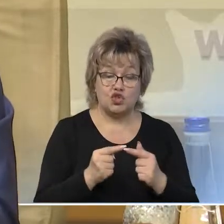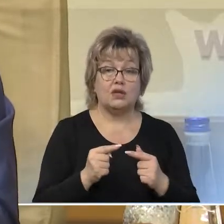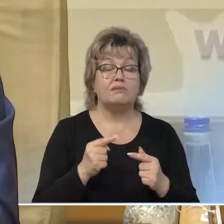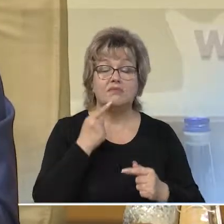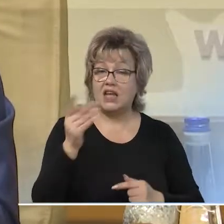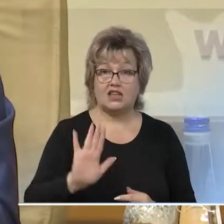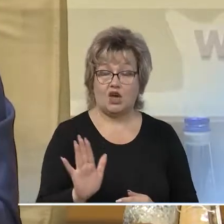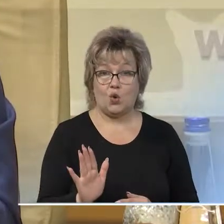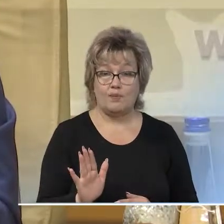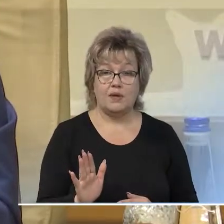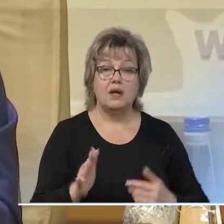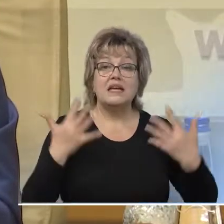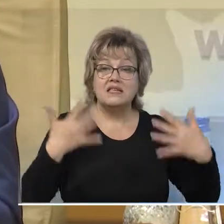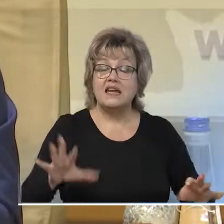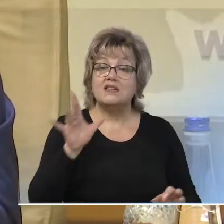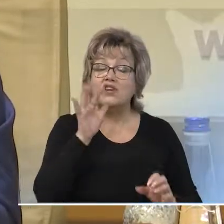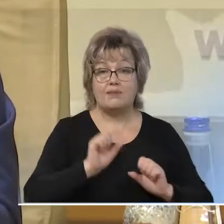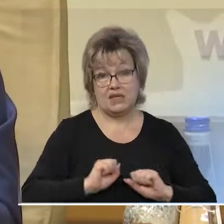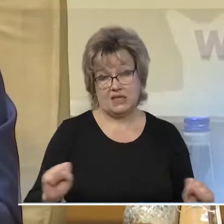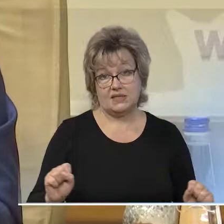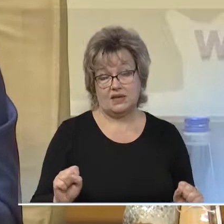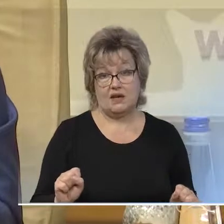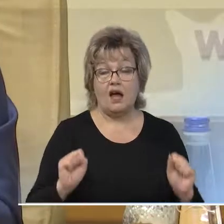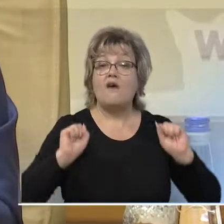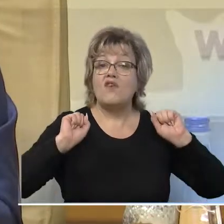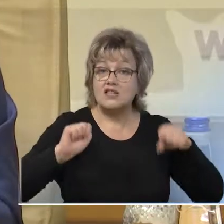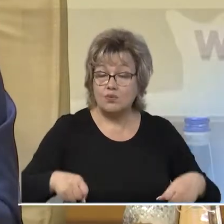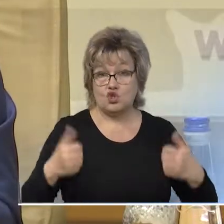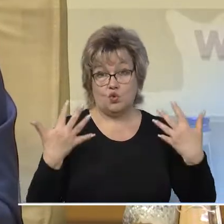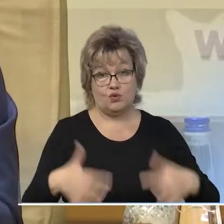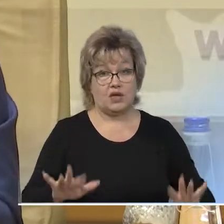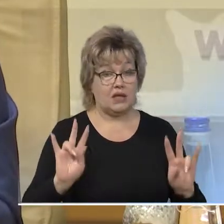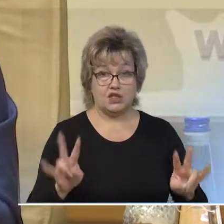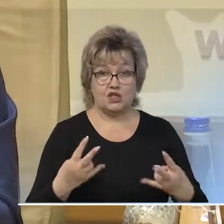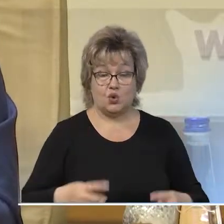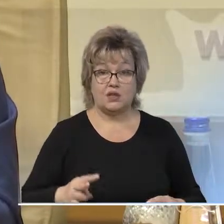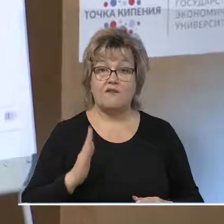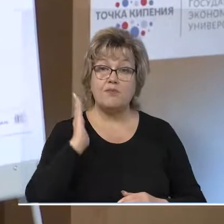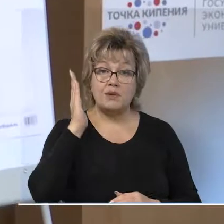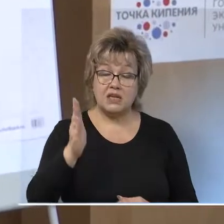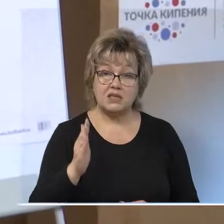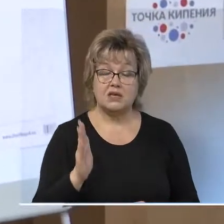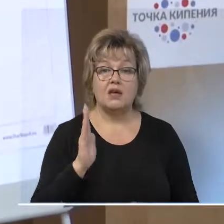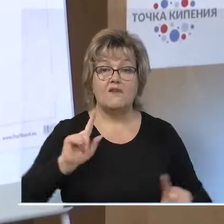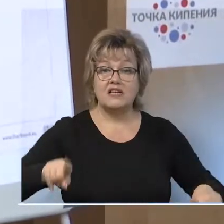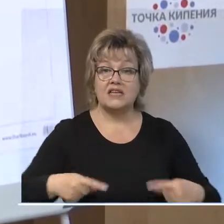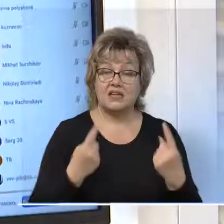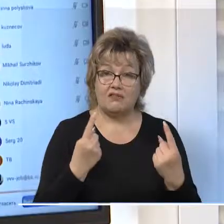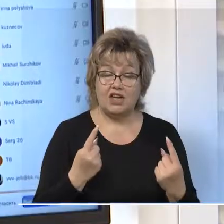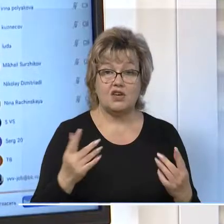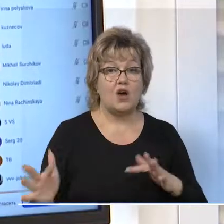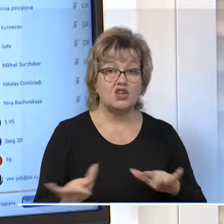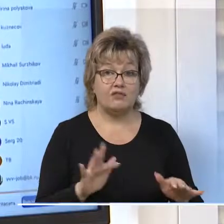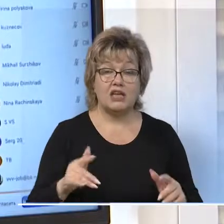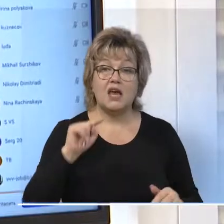точно недалеко. Просто терять время нельзя. Возможности упускать не стоит. Впереди период